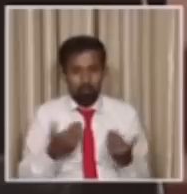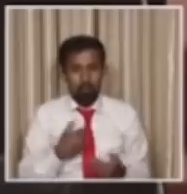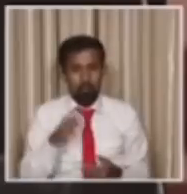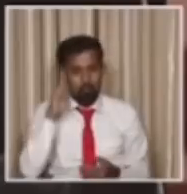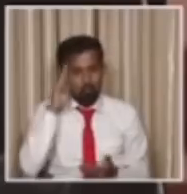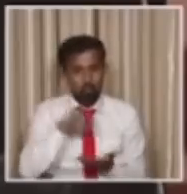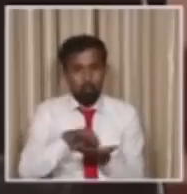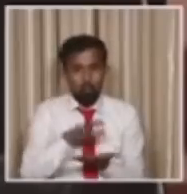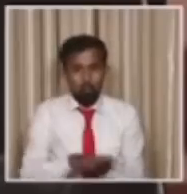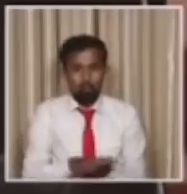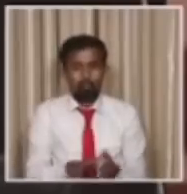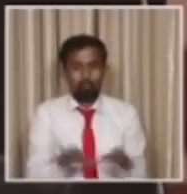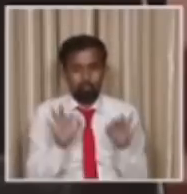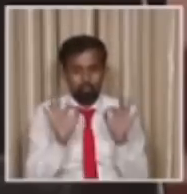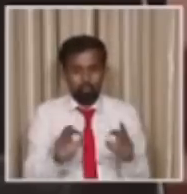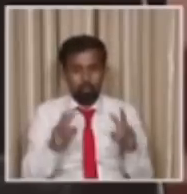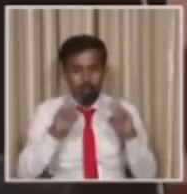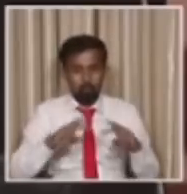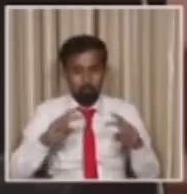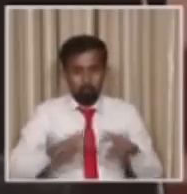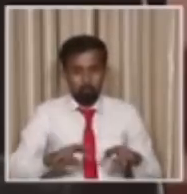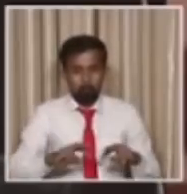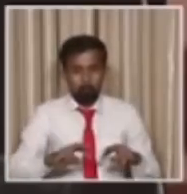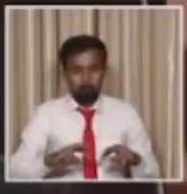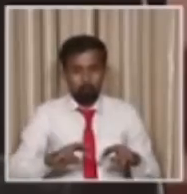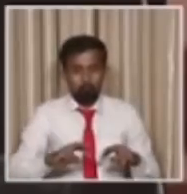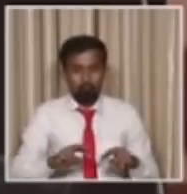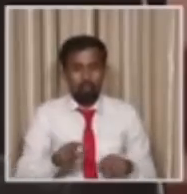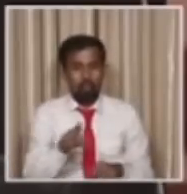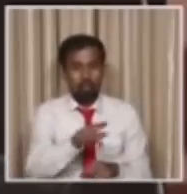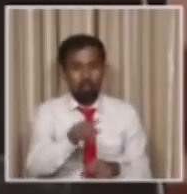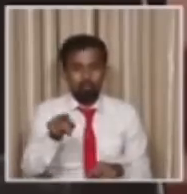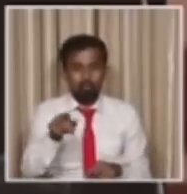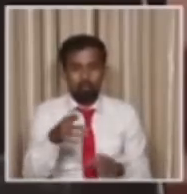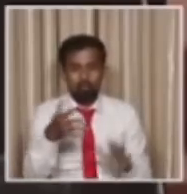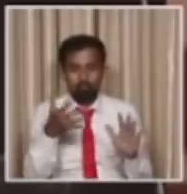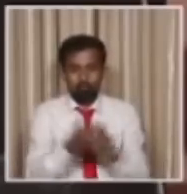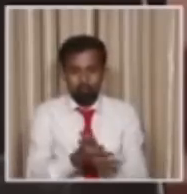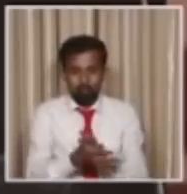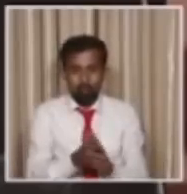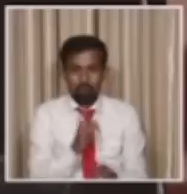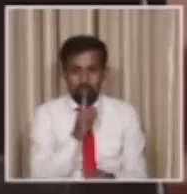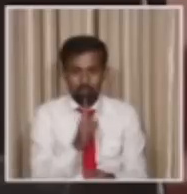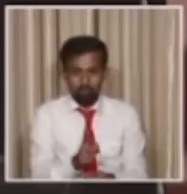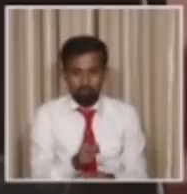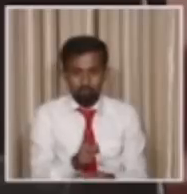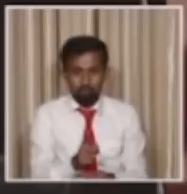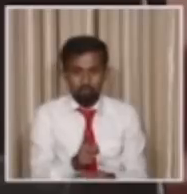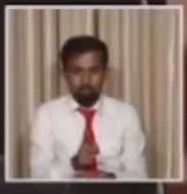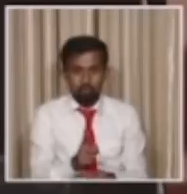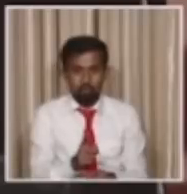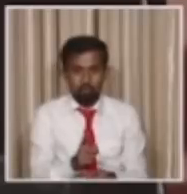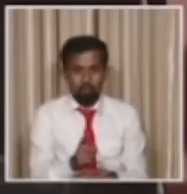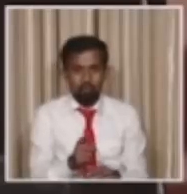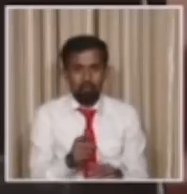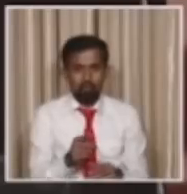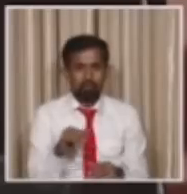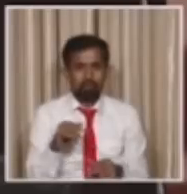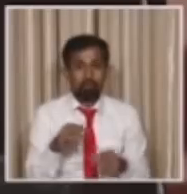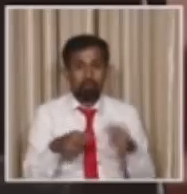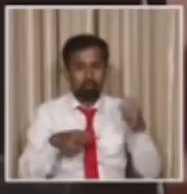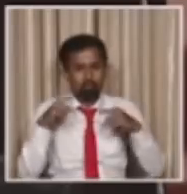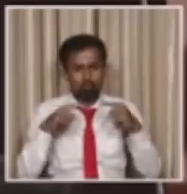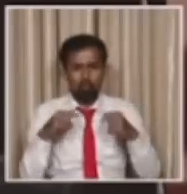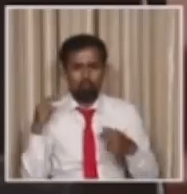පොරොන්දු වෙනවා හරියට විමර්ශනය කරලා කවුරු හරි වැරදි කියලා කිව්වොත් මොනම තරාතිරමක